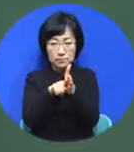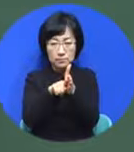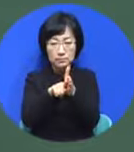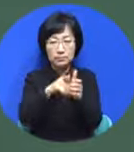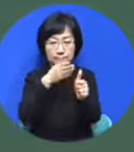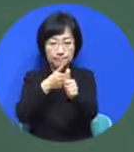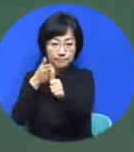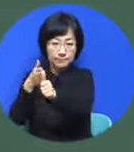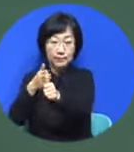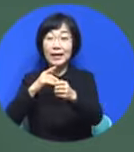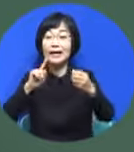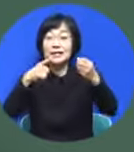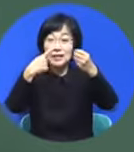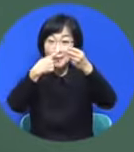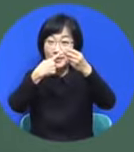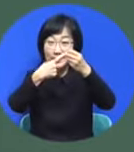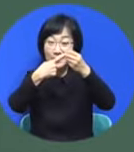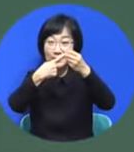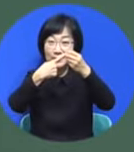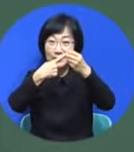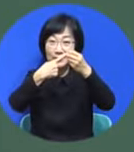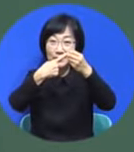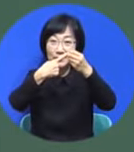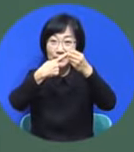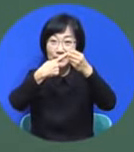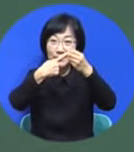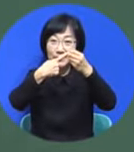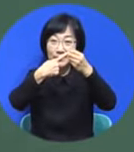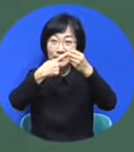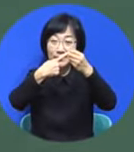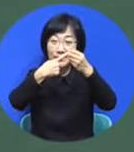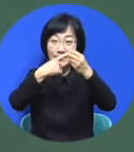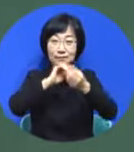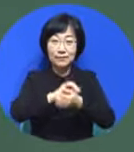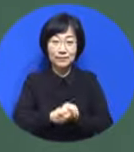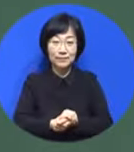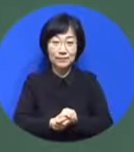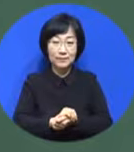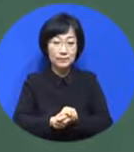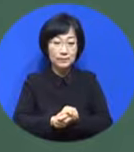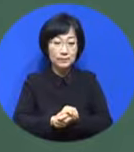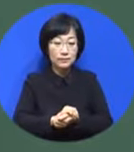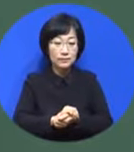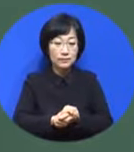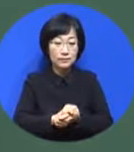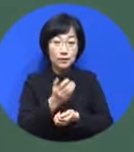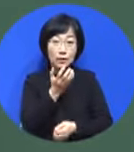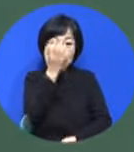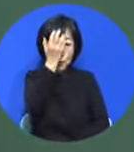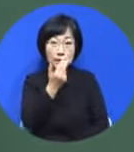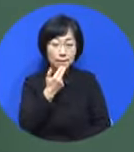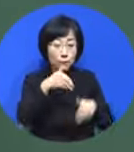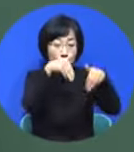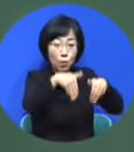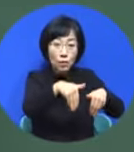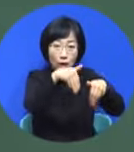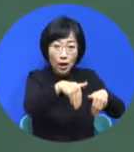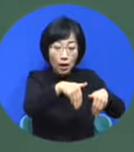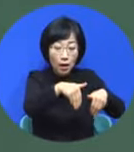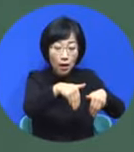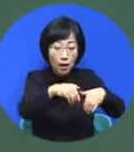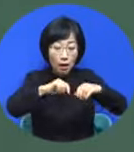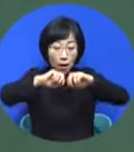첫째입니다. So number one, 노예로 가는 길은 말씀 성취의 시작. The road of slavery was